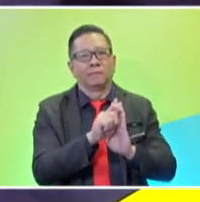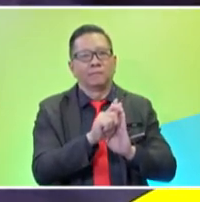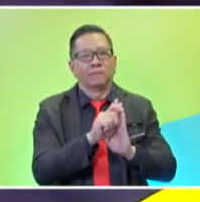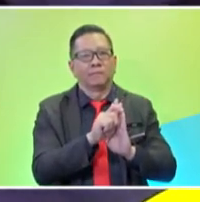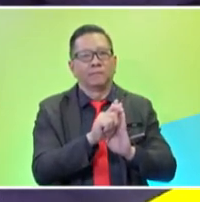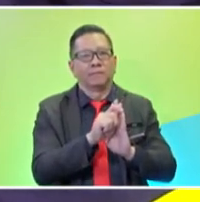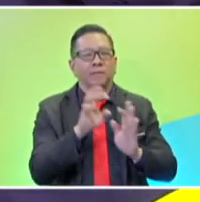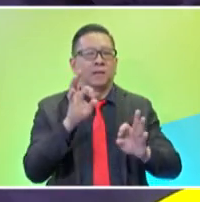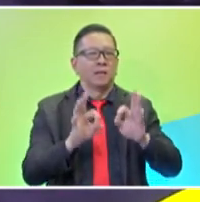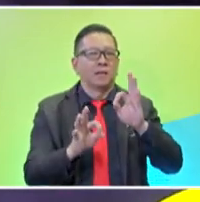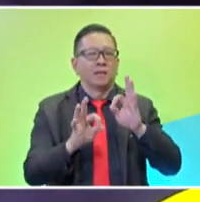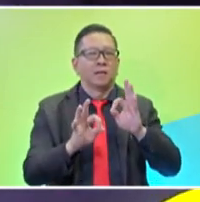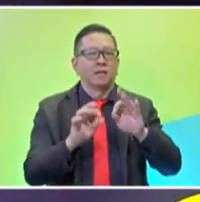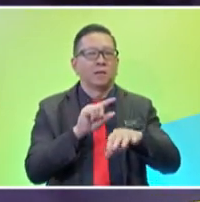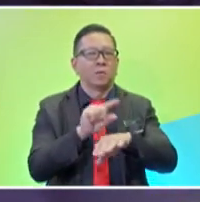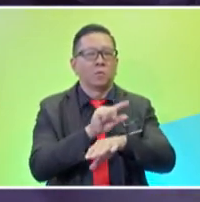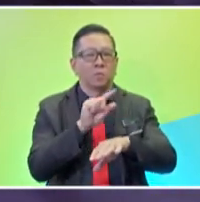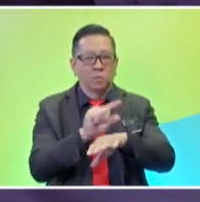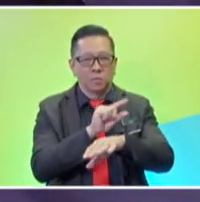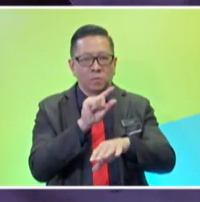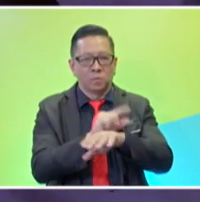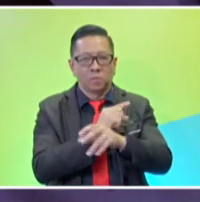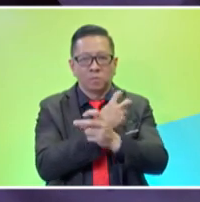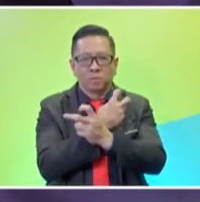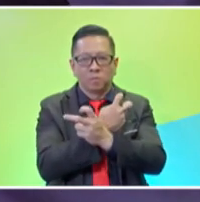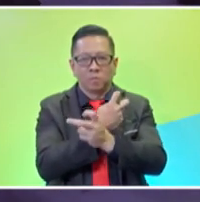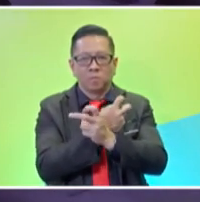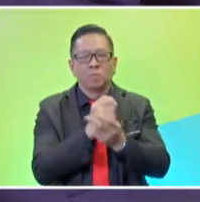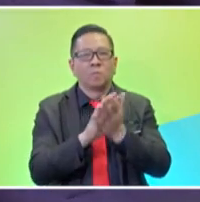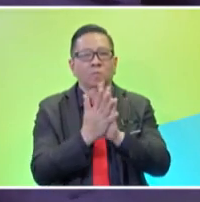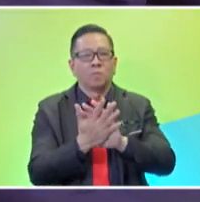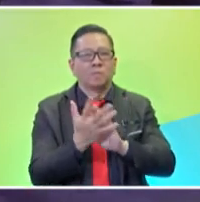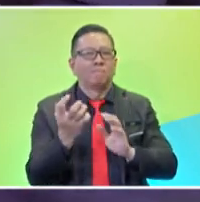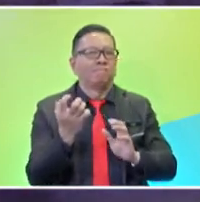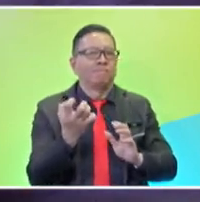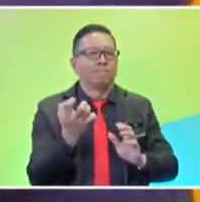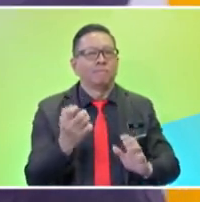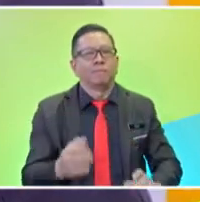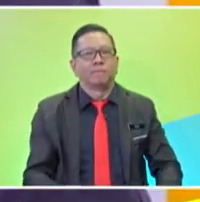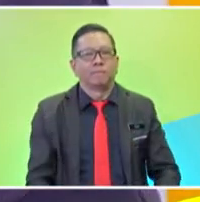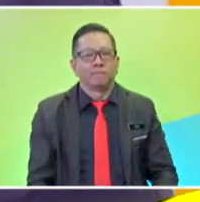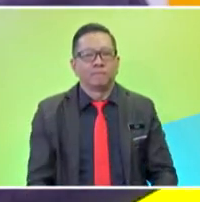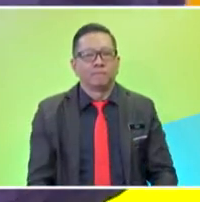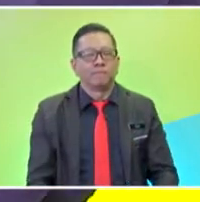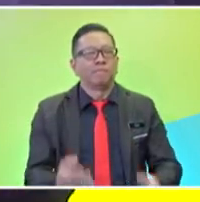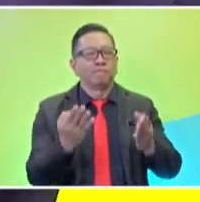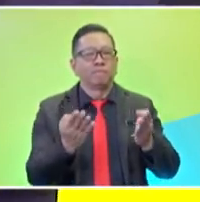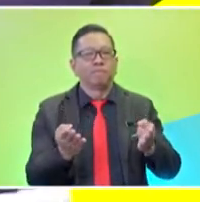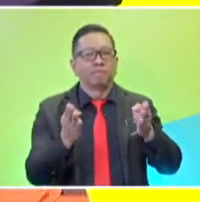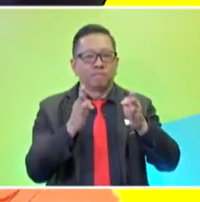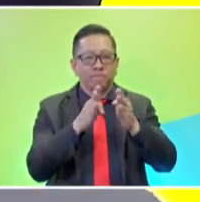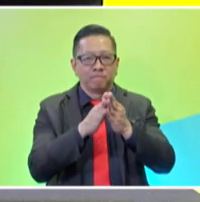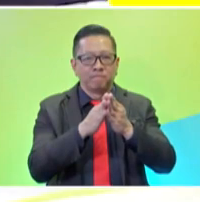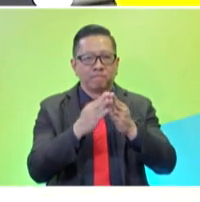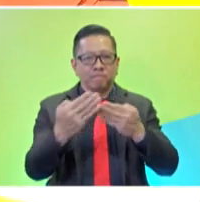tapi bilik kita dapat terulang ini tertula ini di jadi keras-keras Oke jadi kita akan lipat lagi